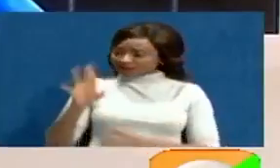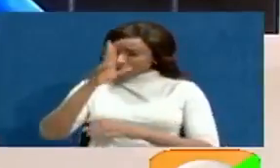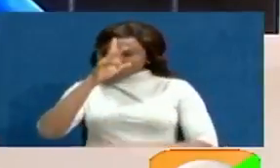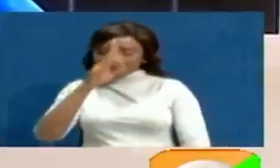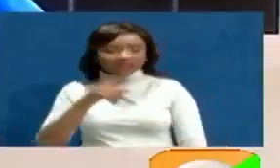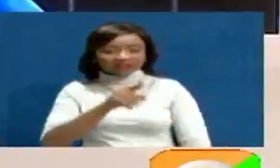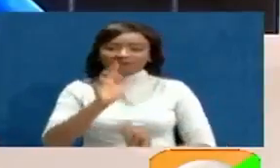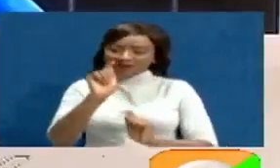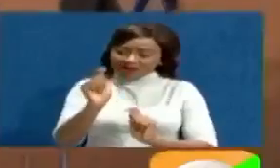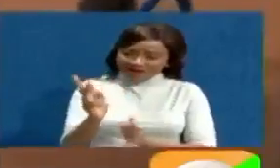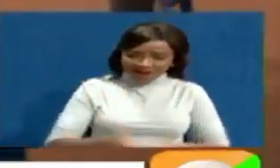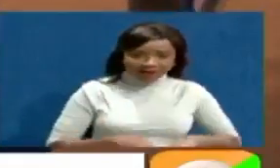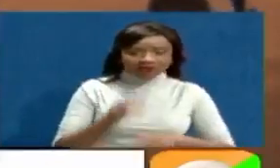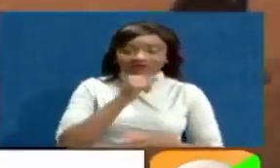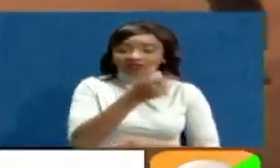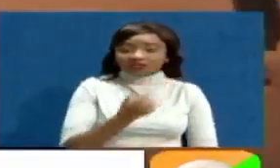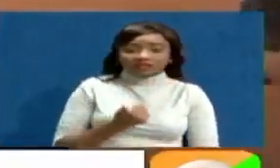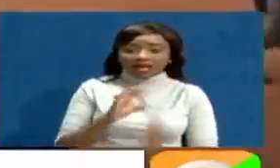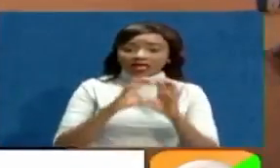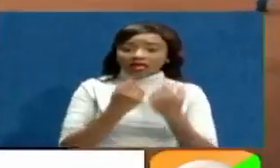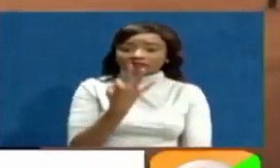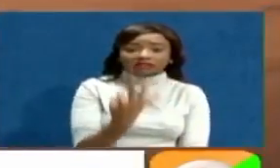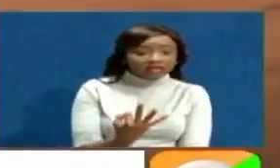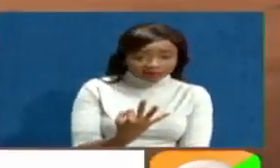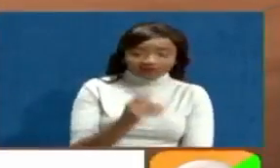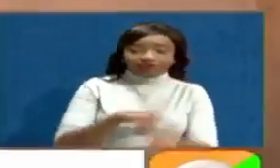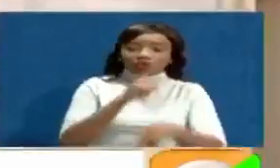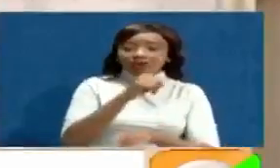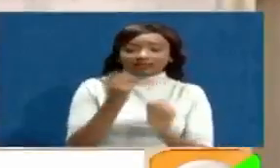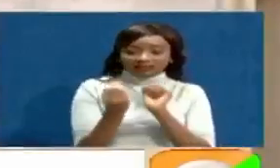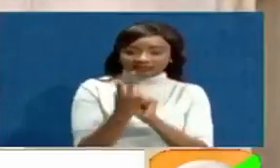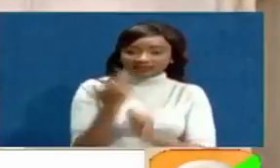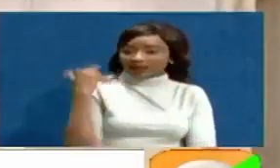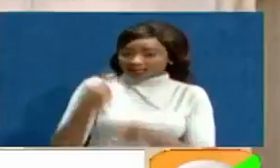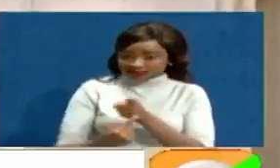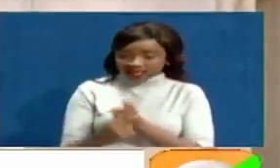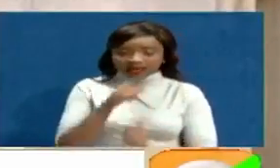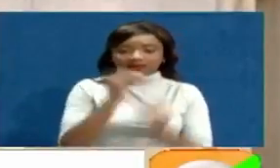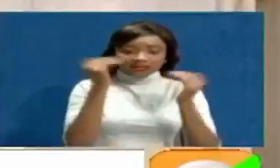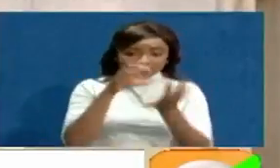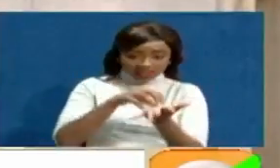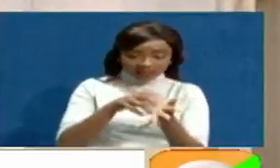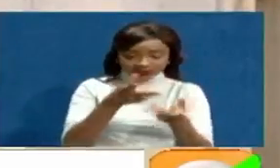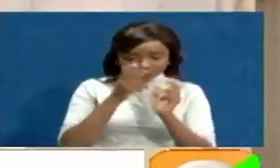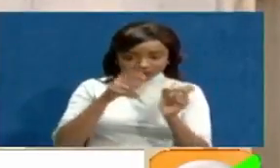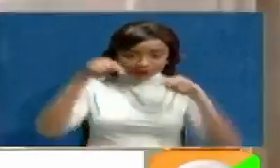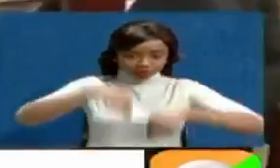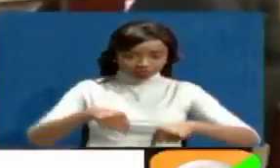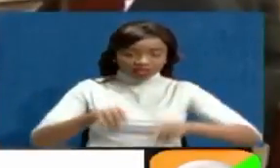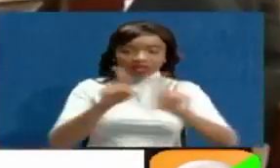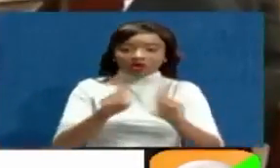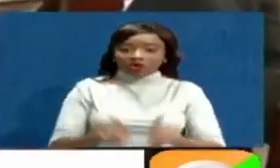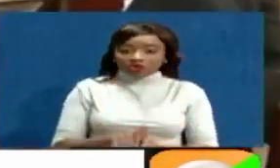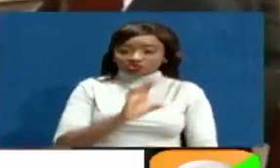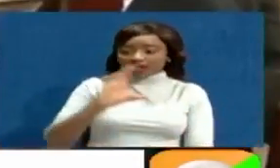anadaiwa kumdhulumu na kumpachika mimba msichana huyo wa darasa la 3 Desemba mwaka jana. Kesi hii imeanza kusikizwa hii leo mbele ya hakimu mkazi wa